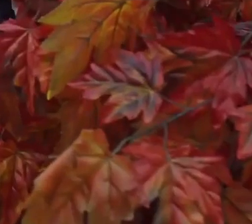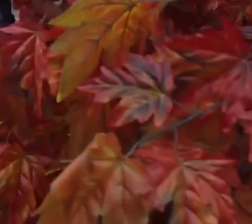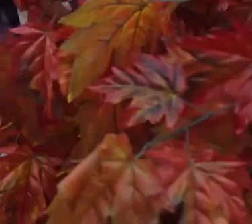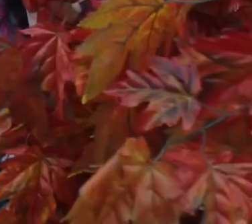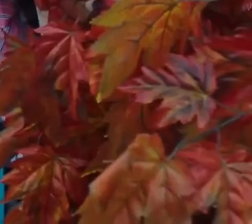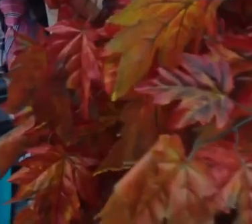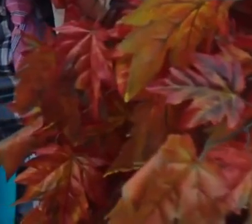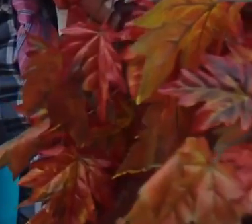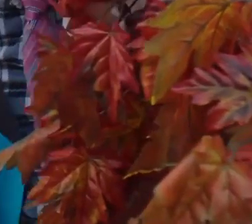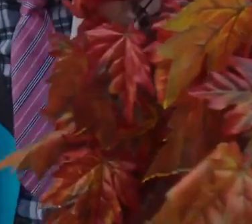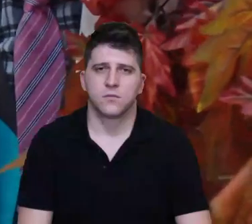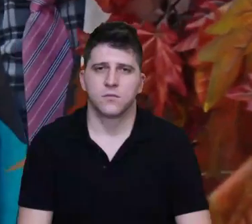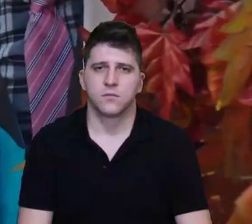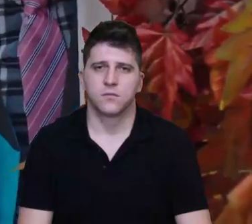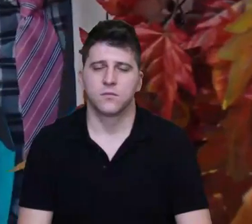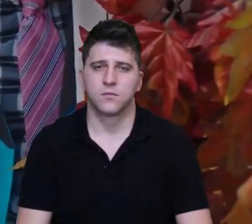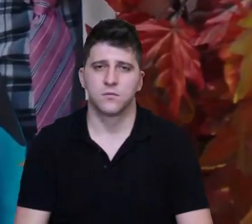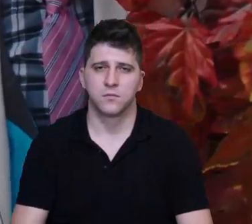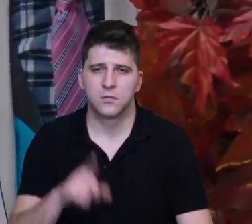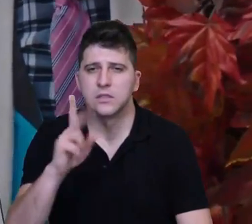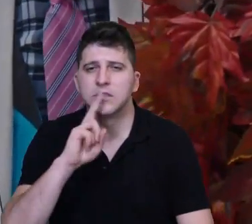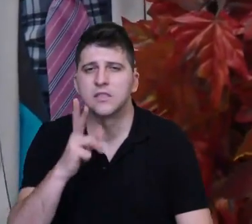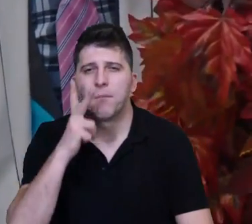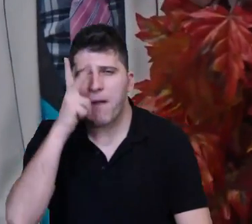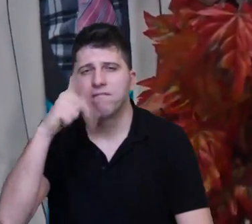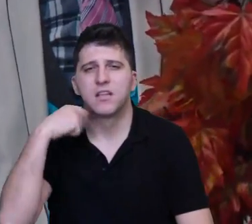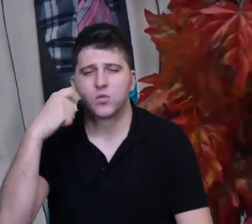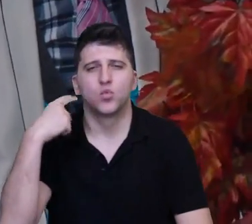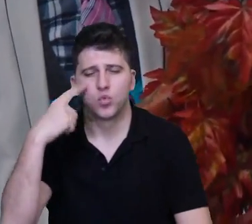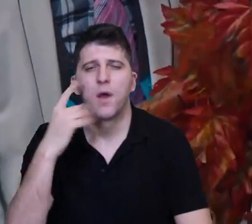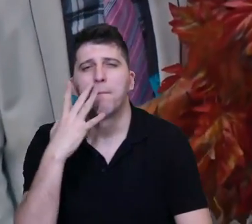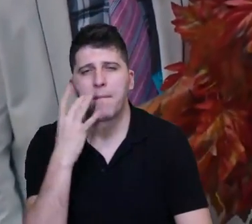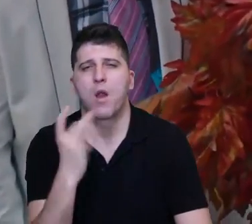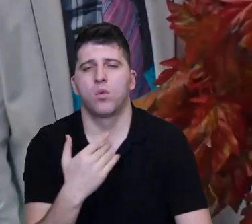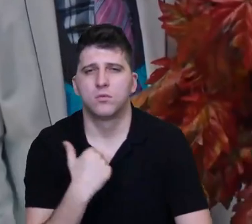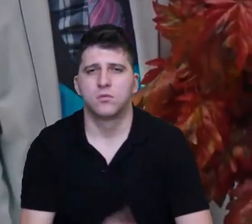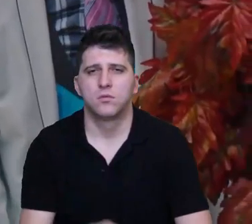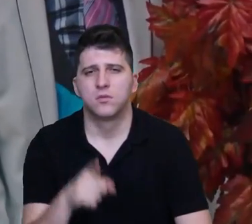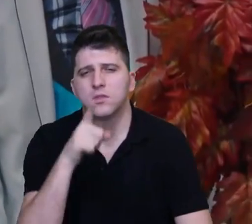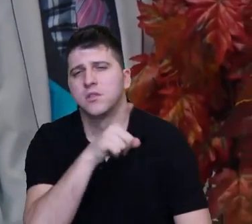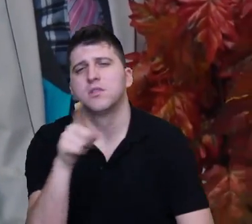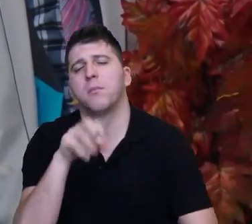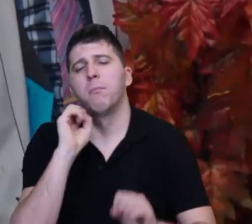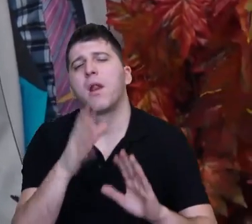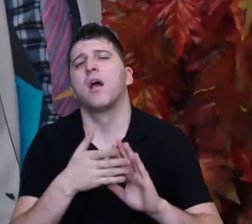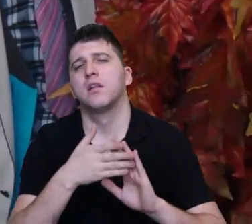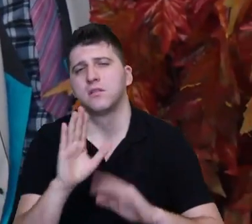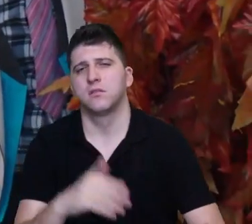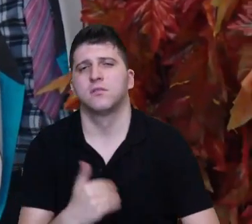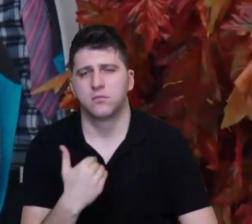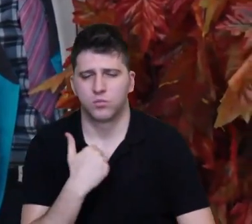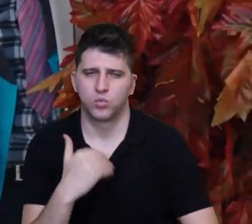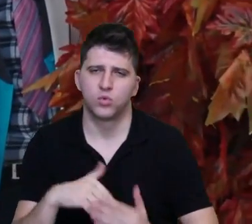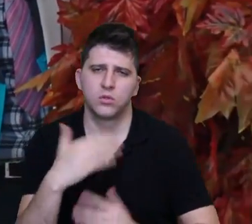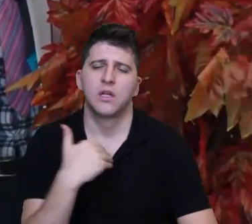fotoğraf çekmeye başladı. Bunlar kesin mafya dizisi çekecekler, bu iş belli oldu. Siz yol yakınken dönün kardeşim. Abiniz